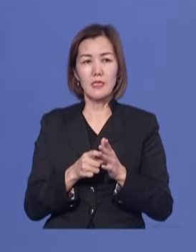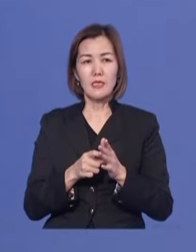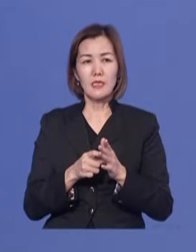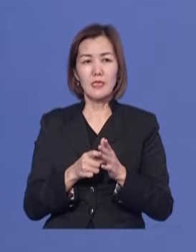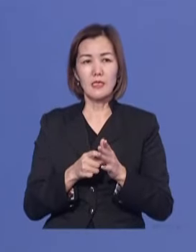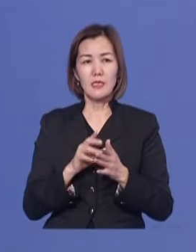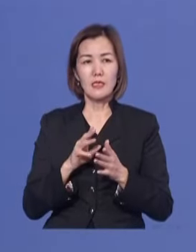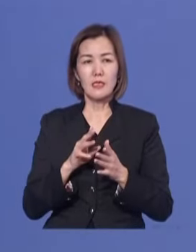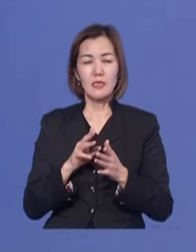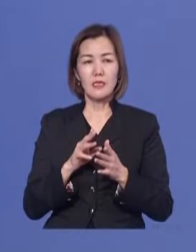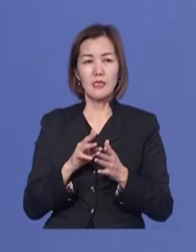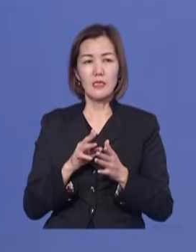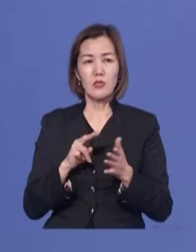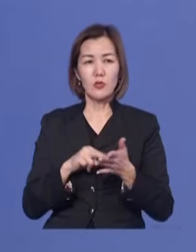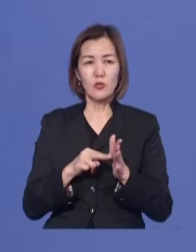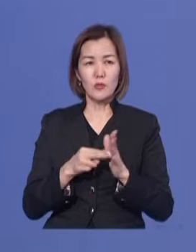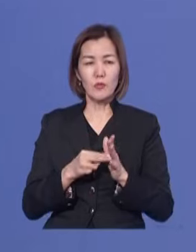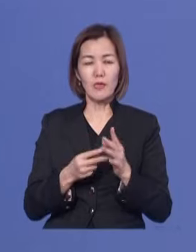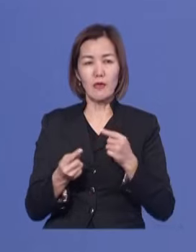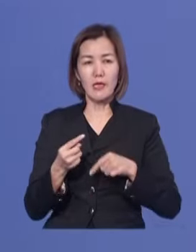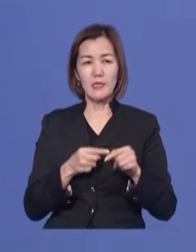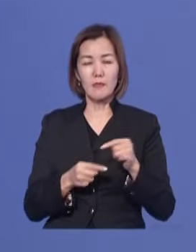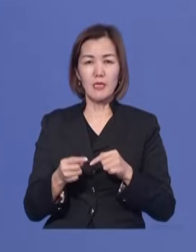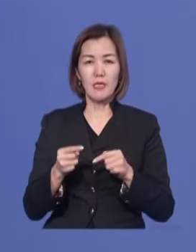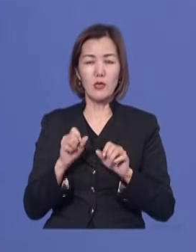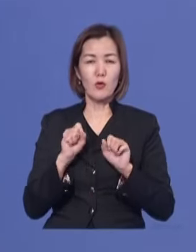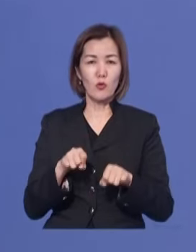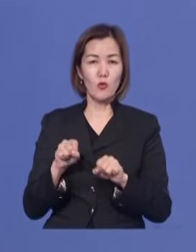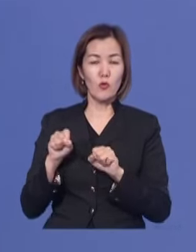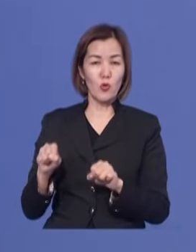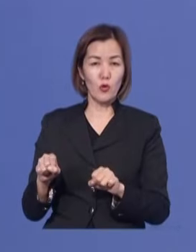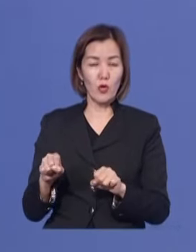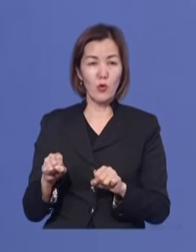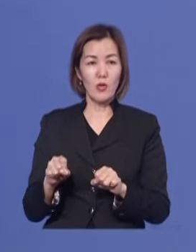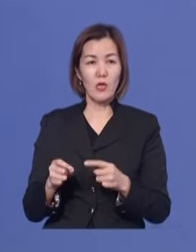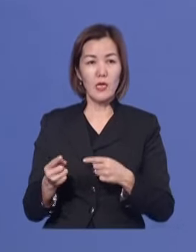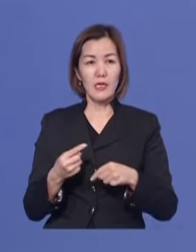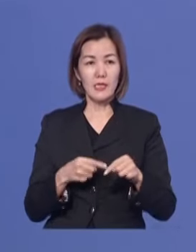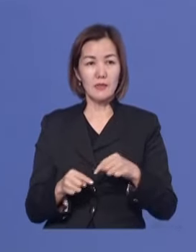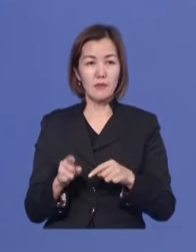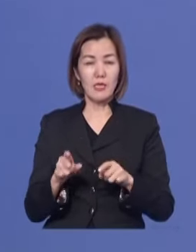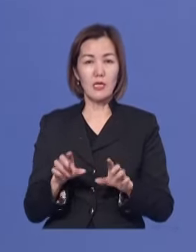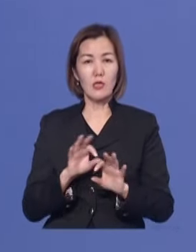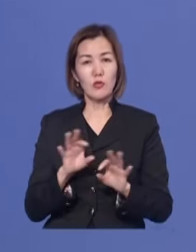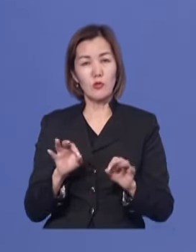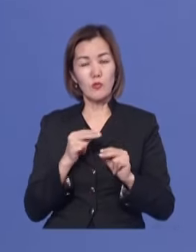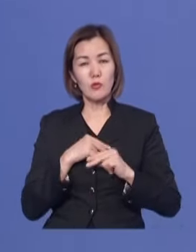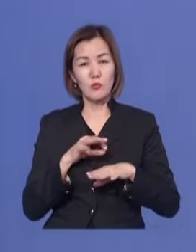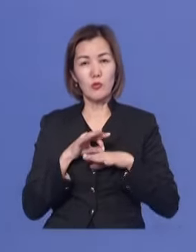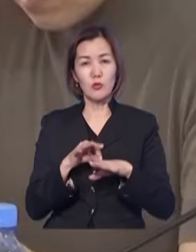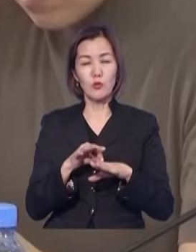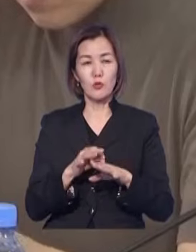палатасының негізгі мақсаты бұл кәсіпкерлердің құқығын қорғау, кәсіпкерлерге түсіндірме жұмыстар